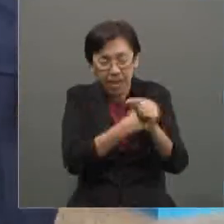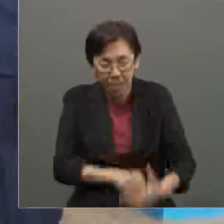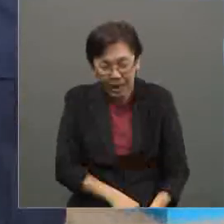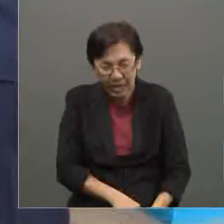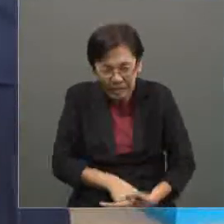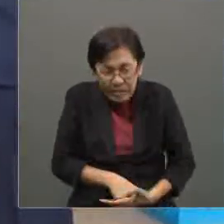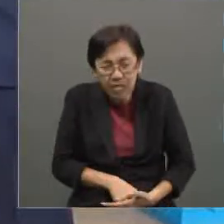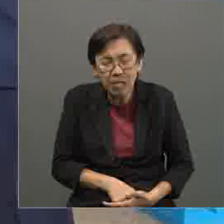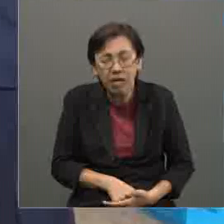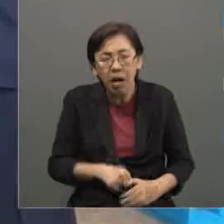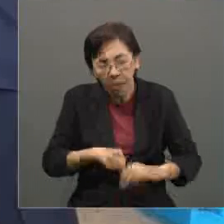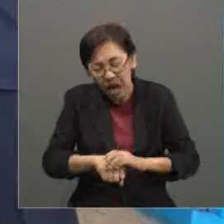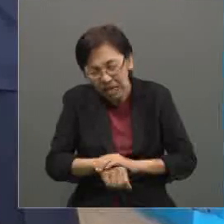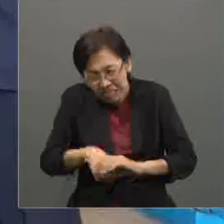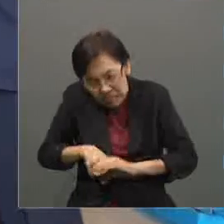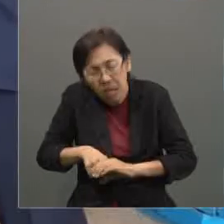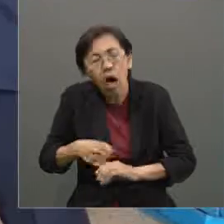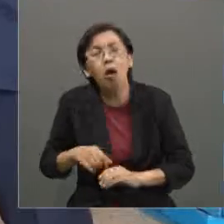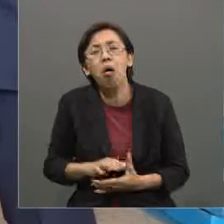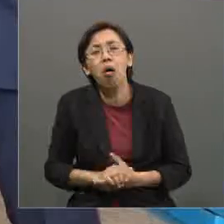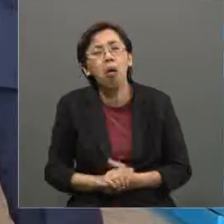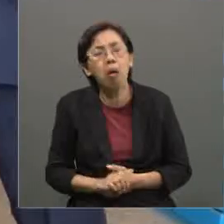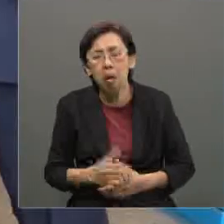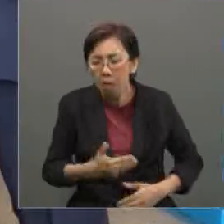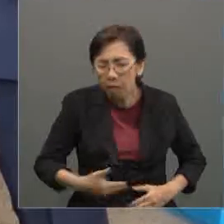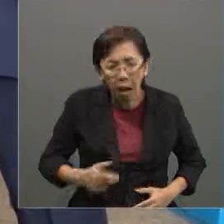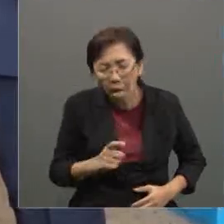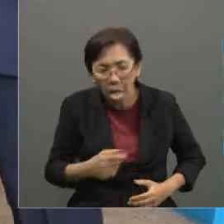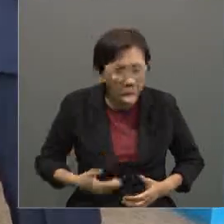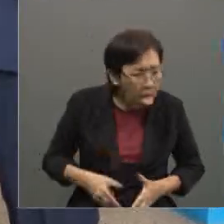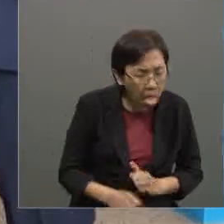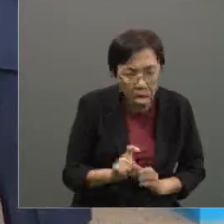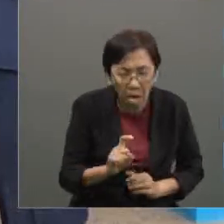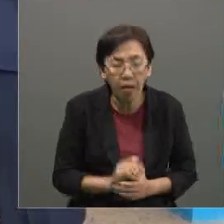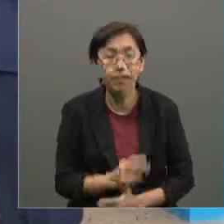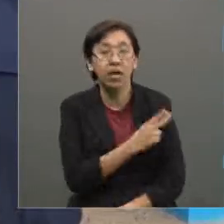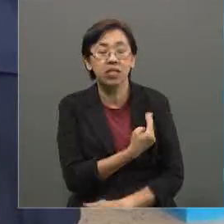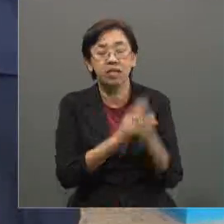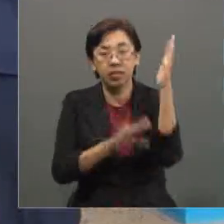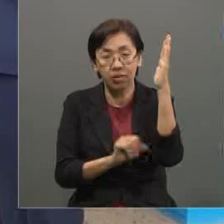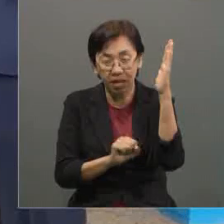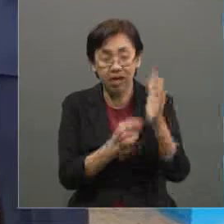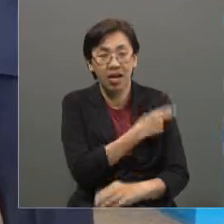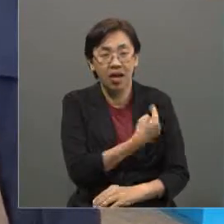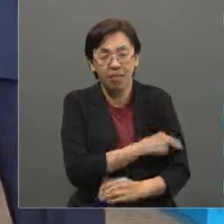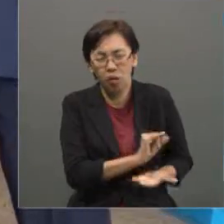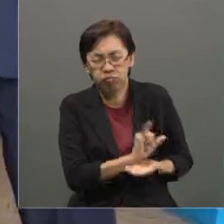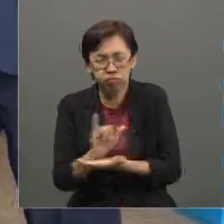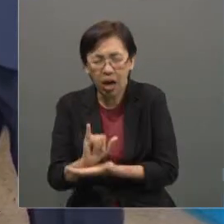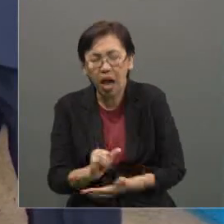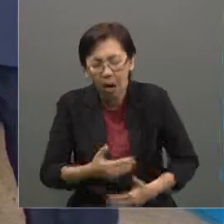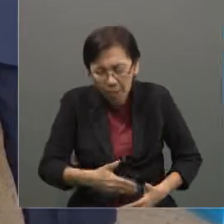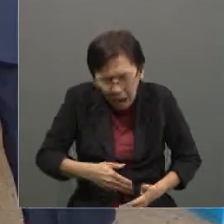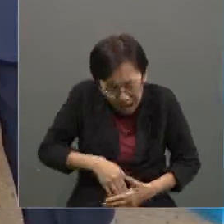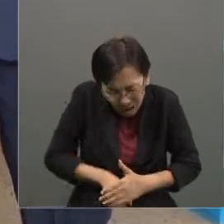กลับเข้าไปแล้วบอกว่าบนรถไม่มีเครื่องมือทำคลอดทีนี้พอมาถึงปลายทางที่โรงพยาบาลสงขลาแพทย์ก็นำตัวทารกทำคลอดออกมา